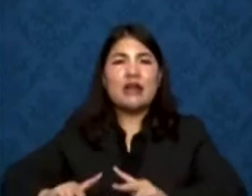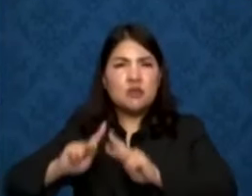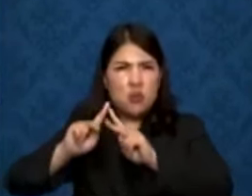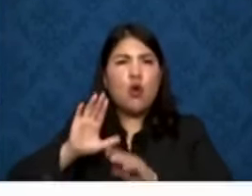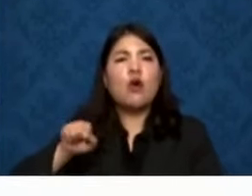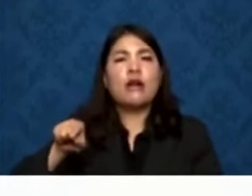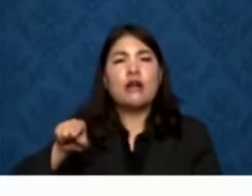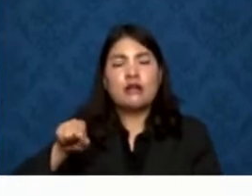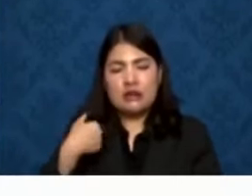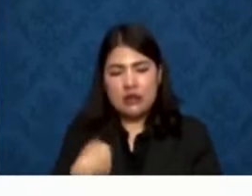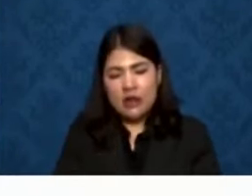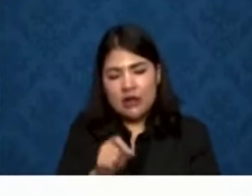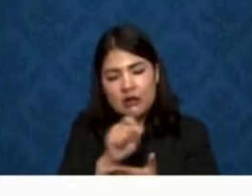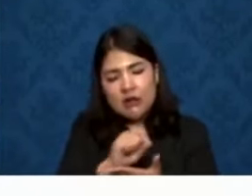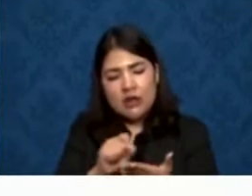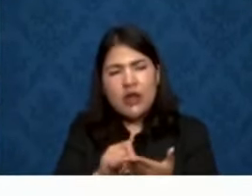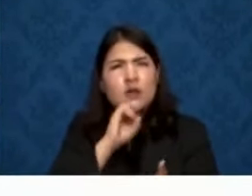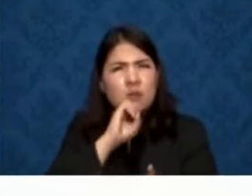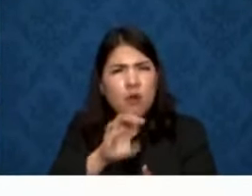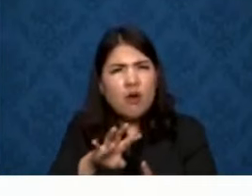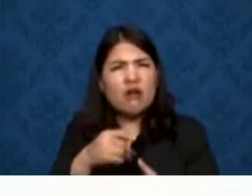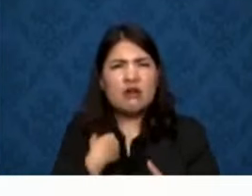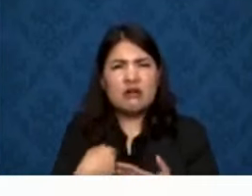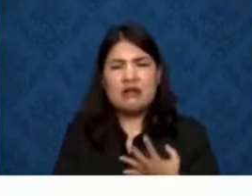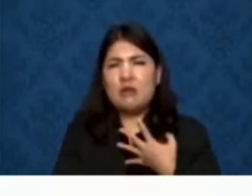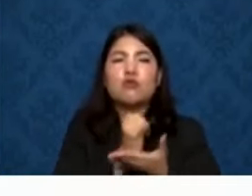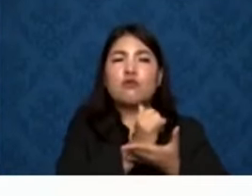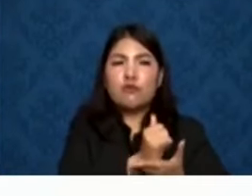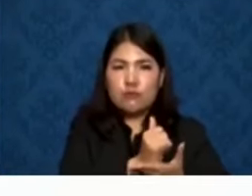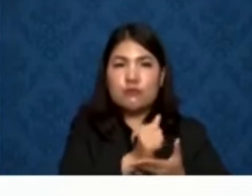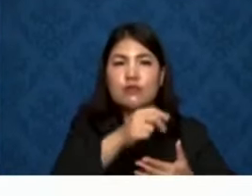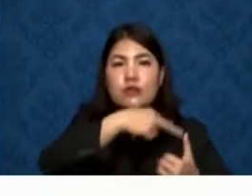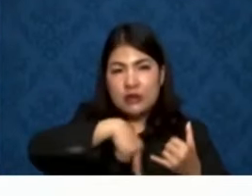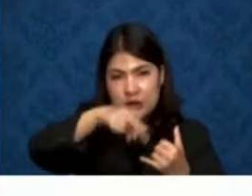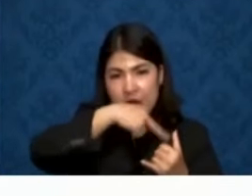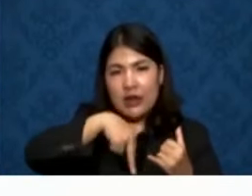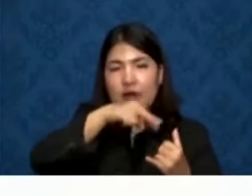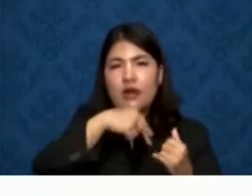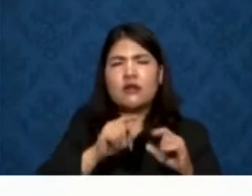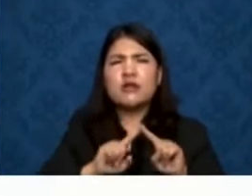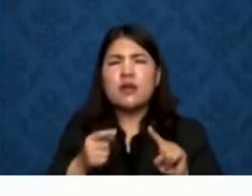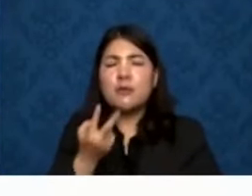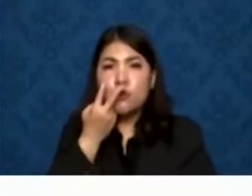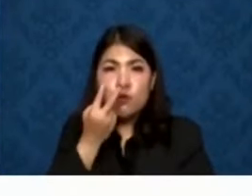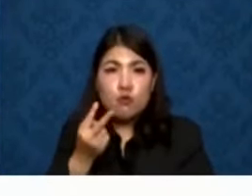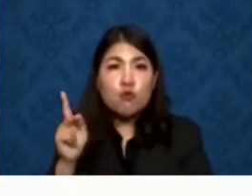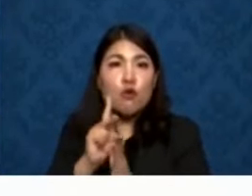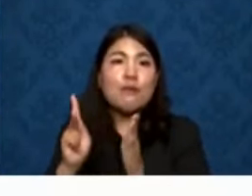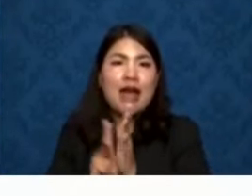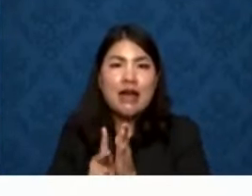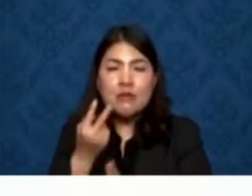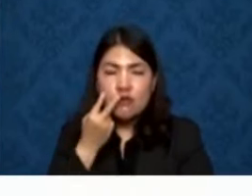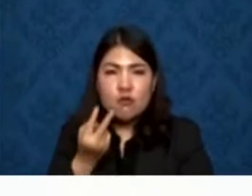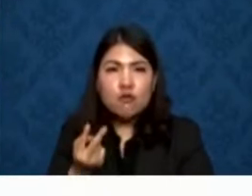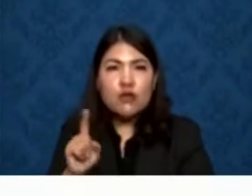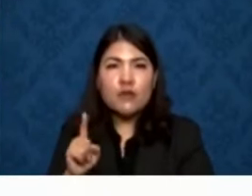ว่าที่ท่านบอกติดคุกทิพย์นี่ผมถือว่าเลวร้ายมากไปดูท่านไปดูในเจตนารมณ์ของกฎหมายเนี่ยไม่